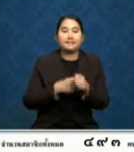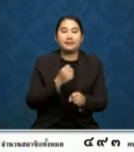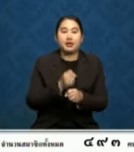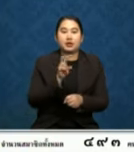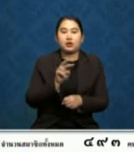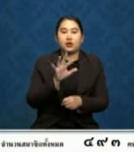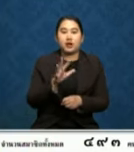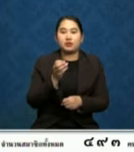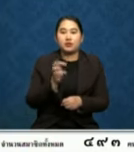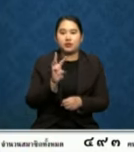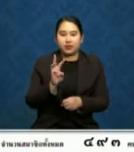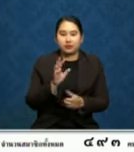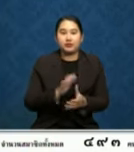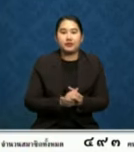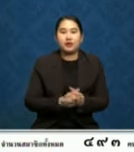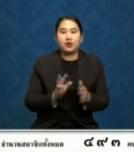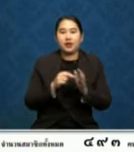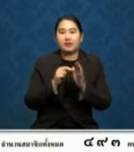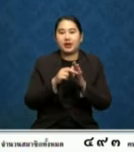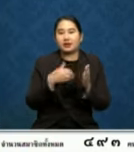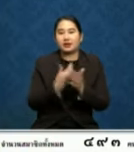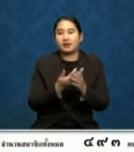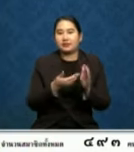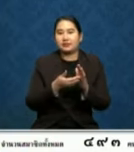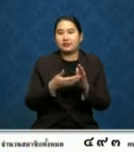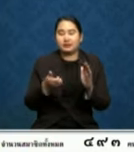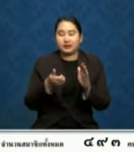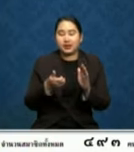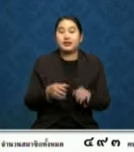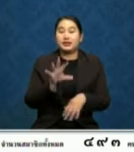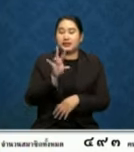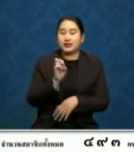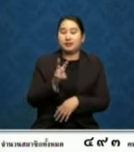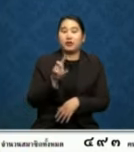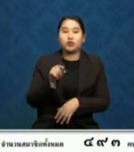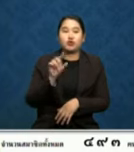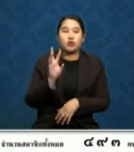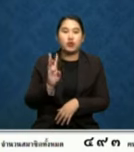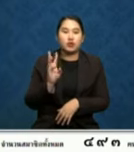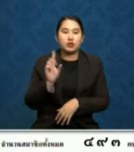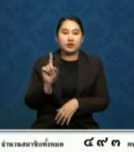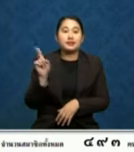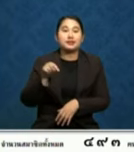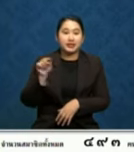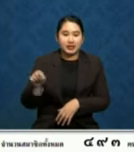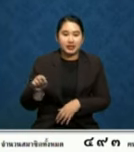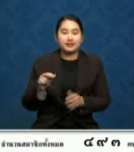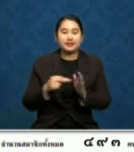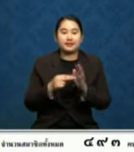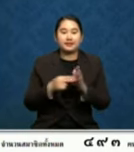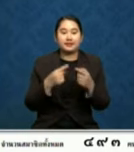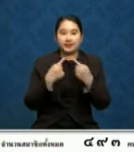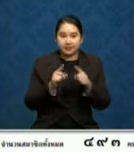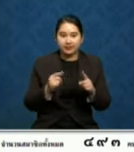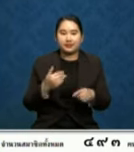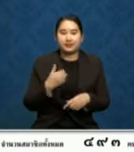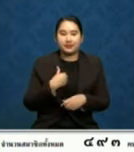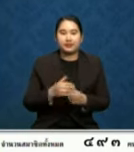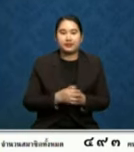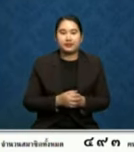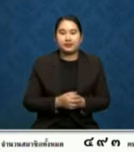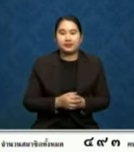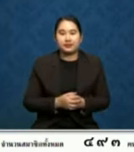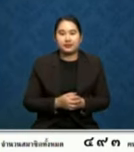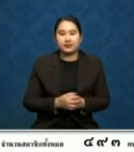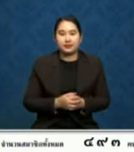ประมาณ 66นะคะที่เบิกจ่ายได้สูงถึง72.6 1%แบบนี้คือแตกต่างกันมากเลยค่ะท่านประธาน